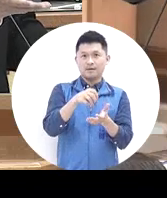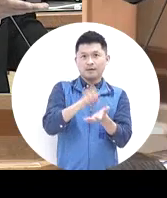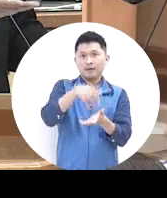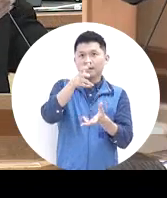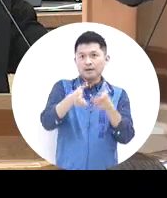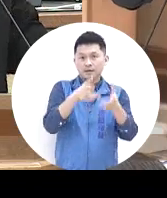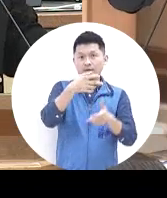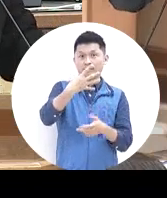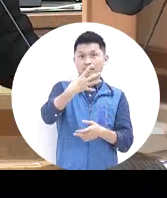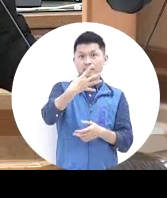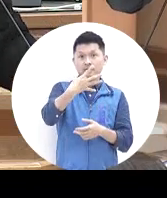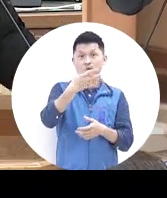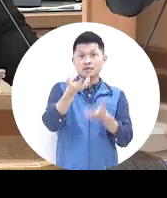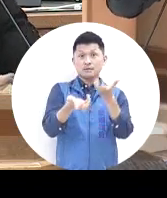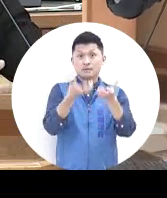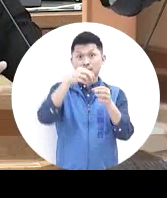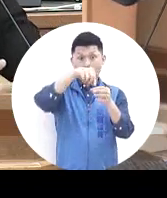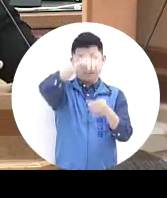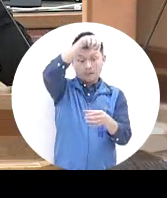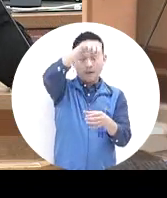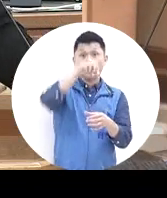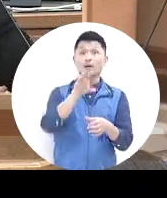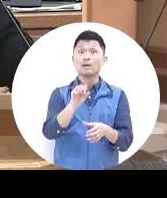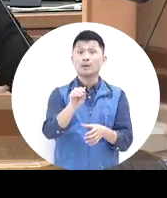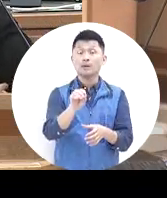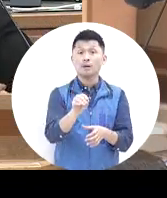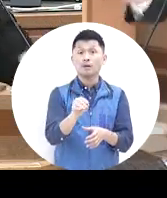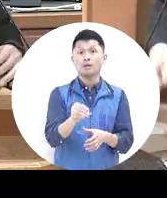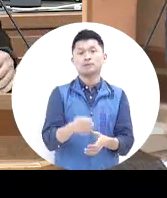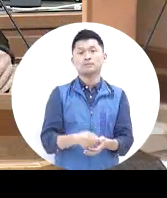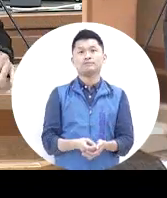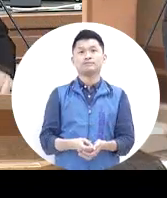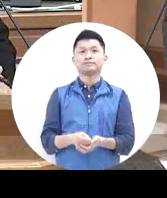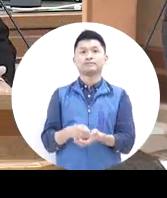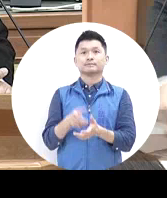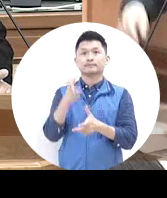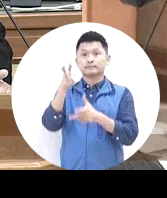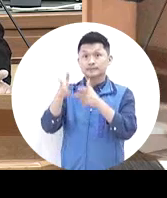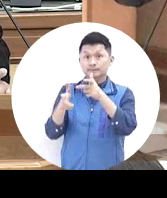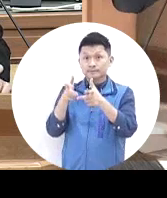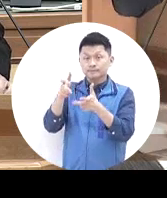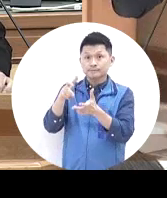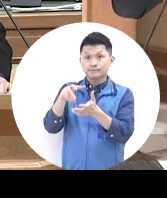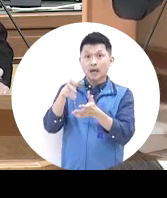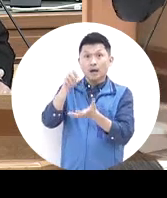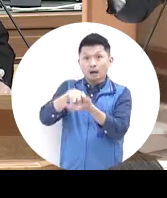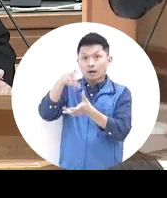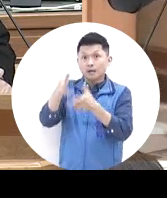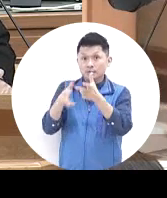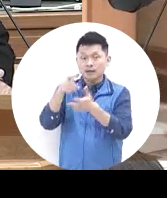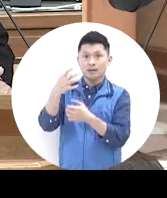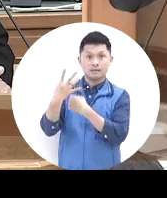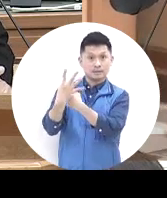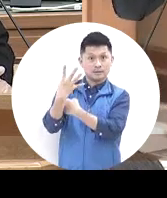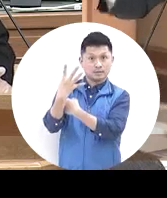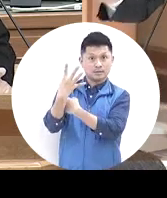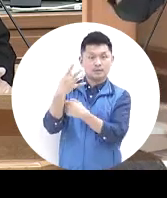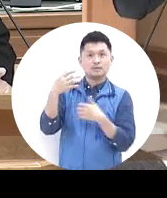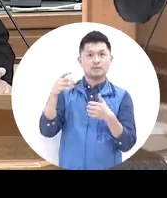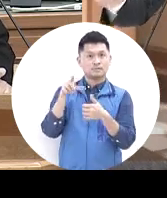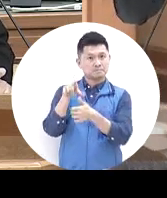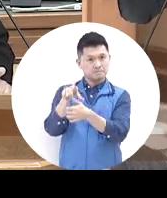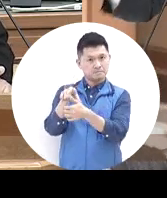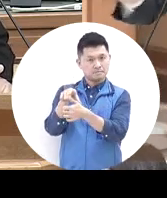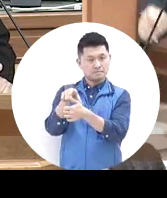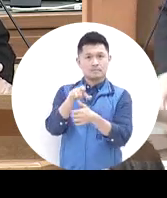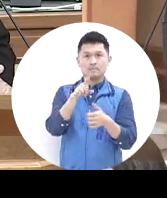料棒嘛。 其实，所以哈，面对合适的议题，好，我们真的是希望你。要给人民